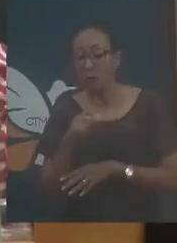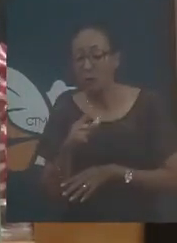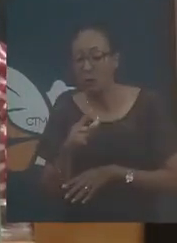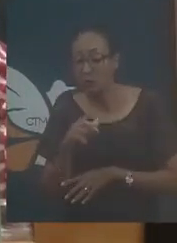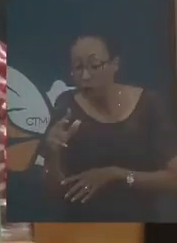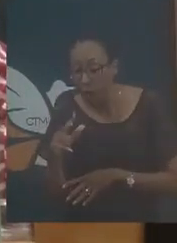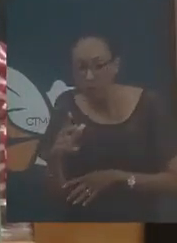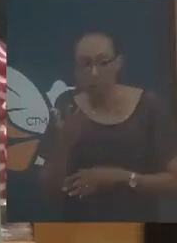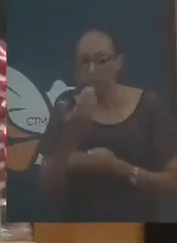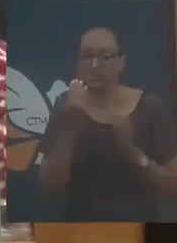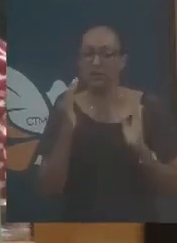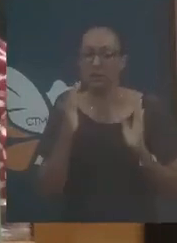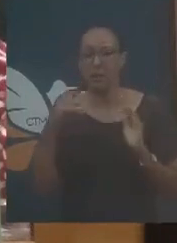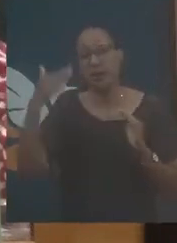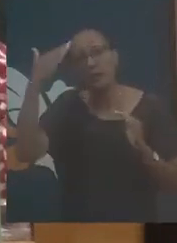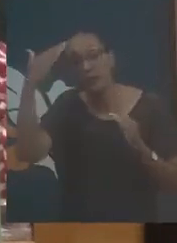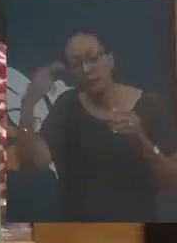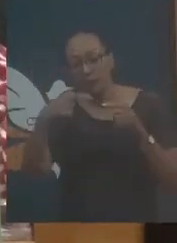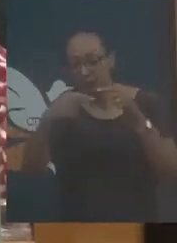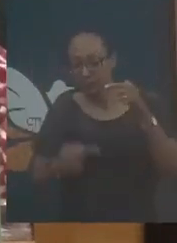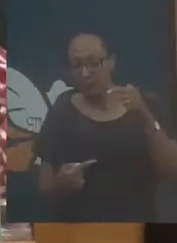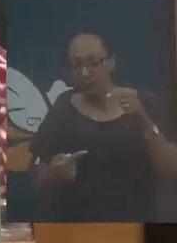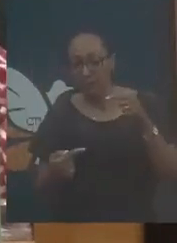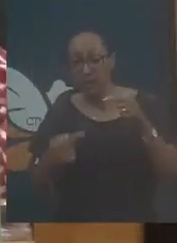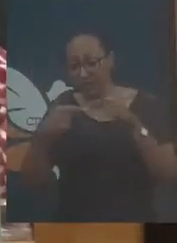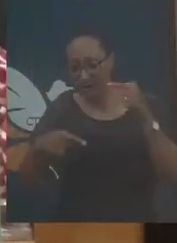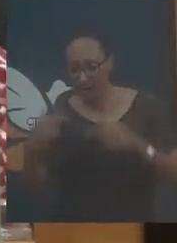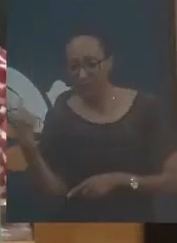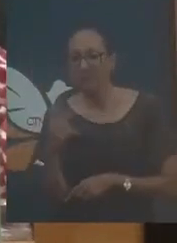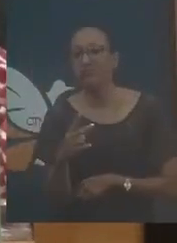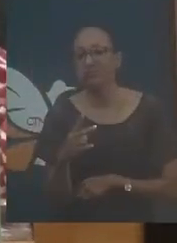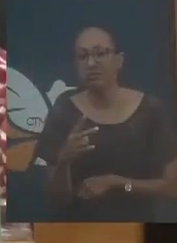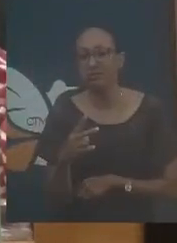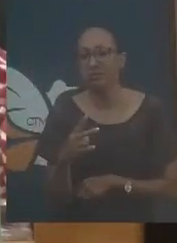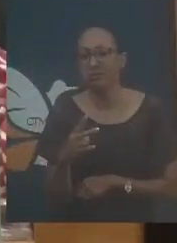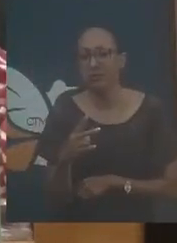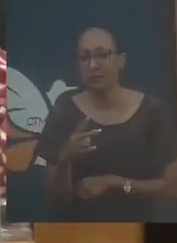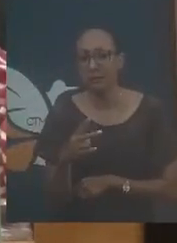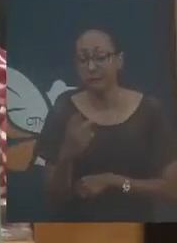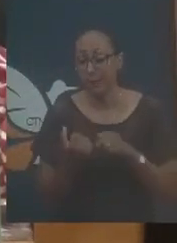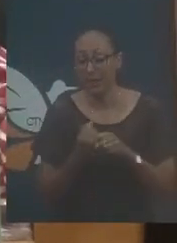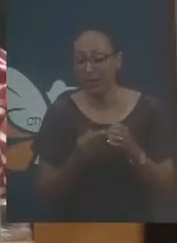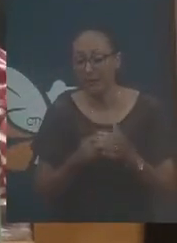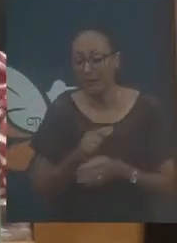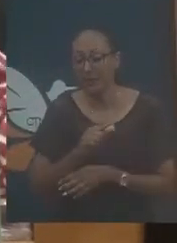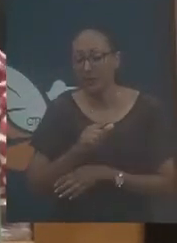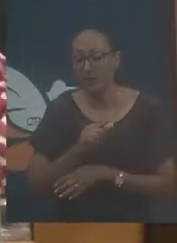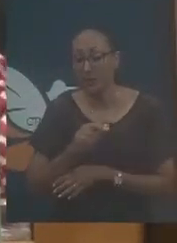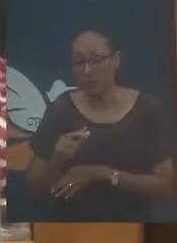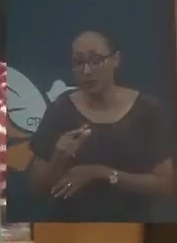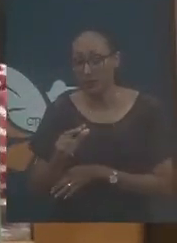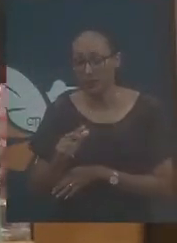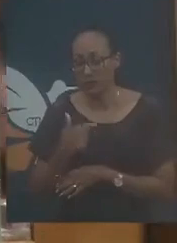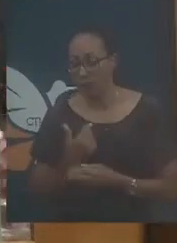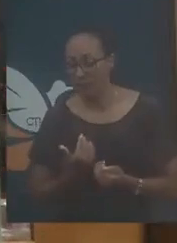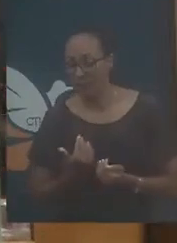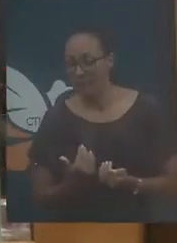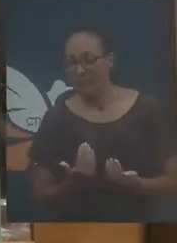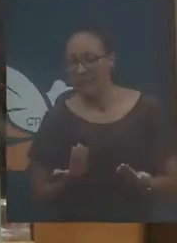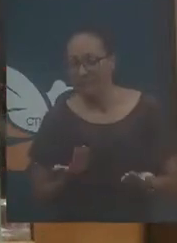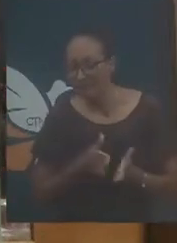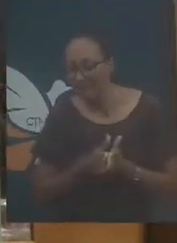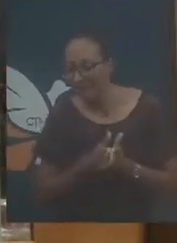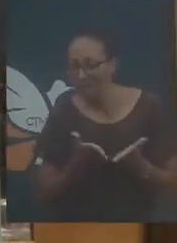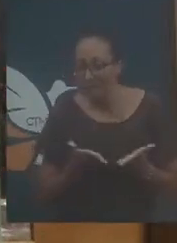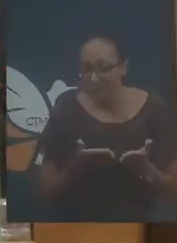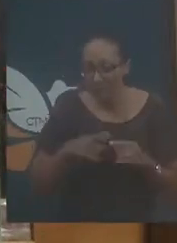2023, mais s'il y a un déficit, ce sera votre déficit en 2023. C'est pourquoi j'attends avec impatience que tout